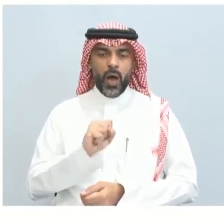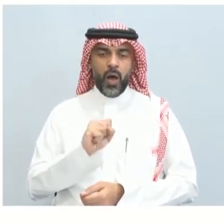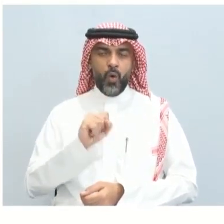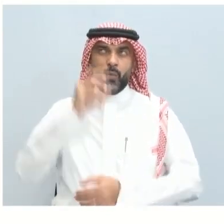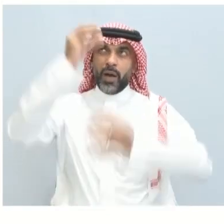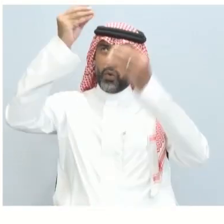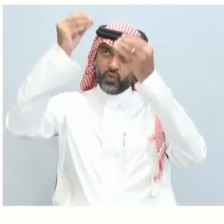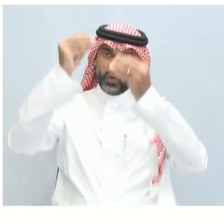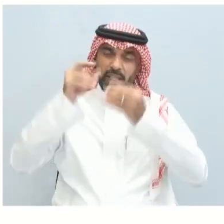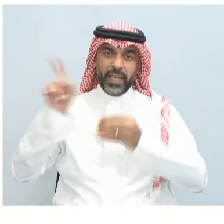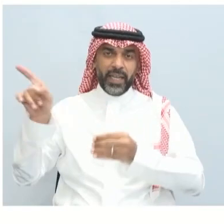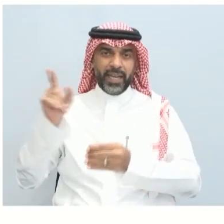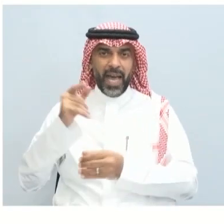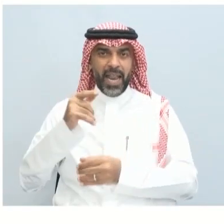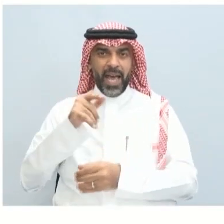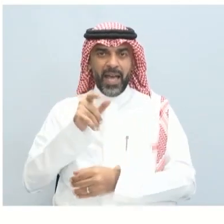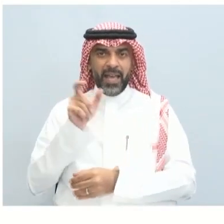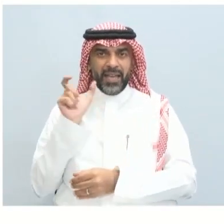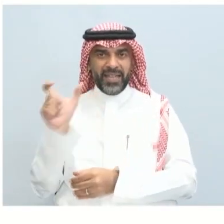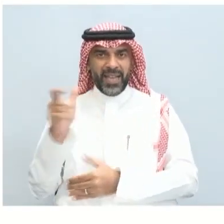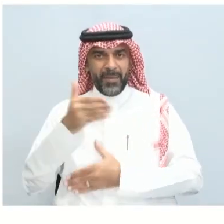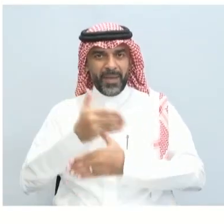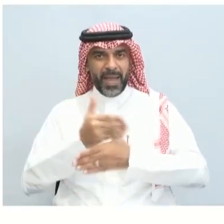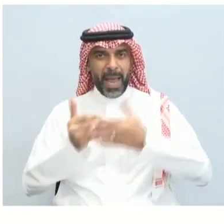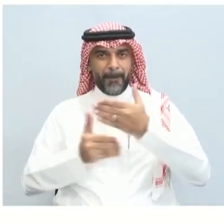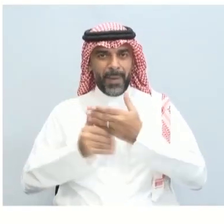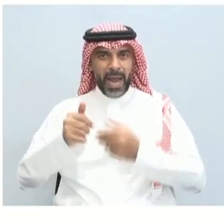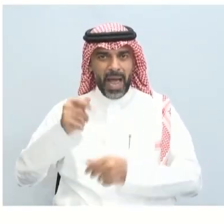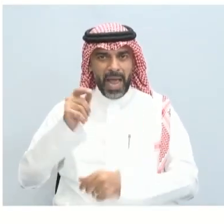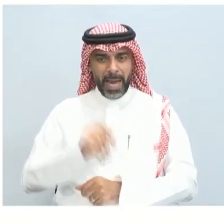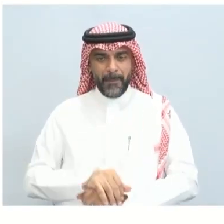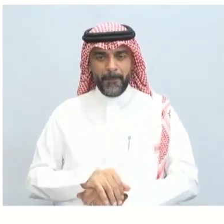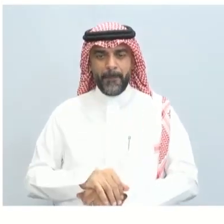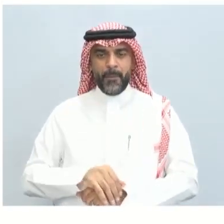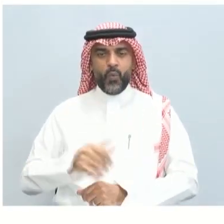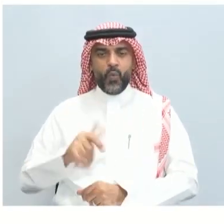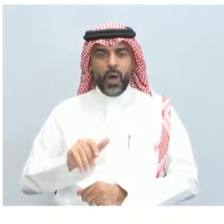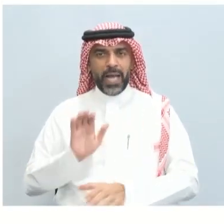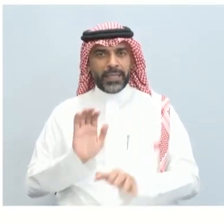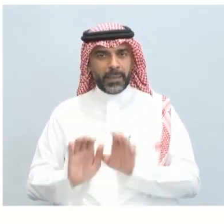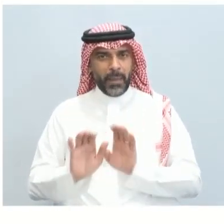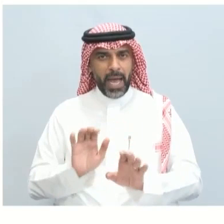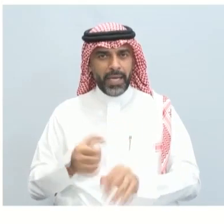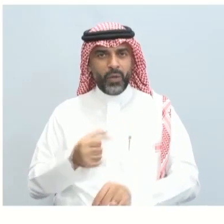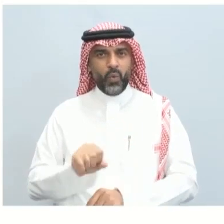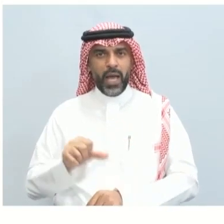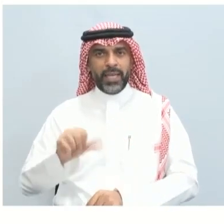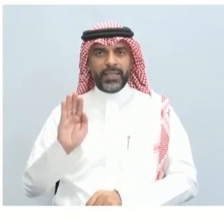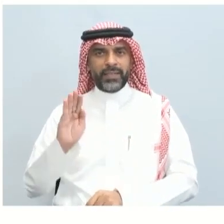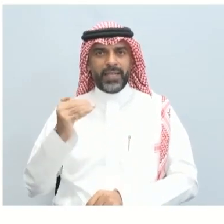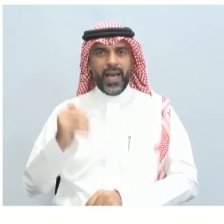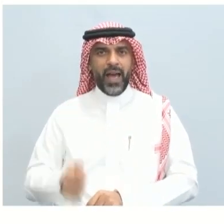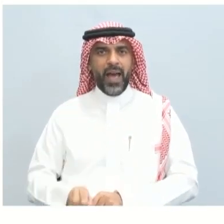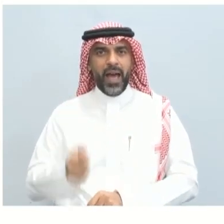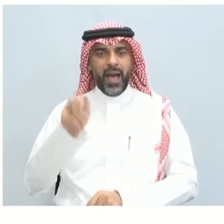واسماعيل واسحاق ويعقوب والاسباط وما اوتي موسى وعيسى وما اوتي